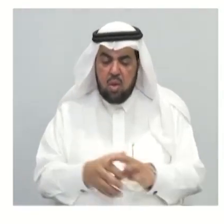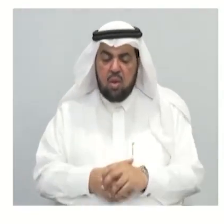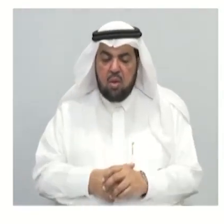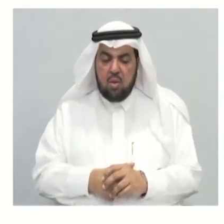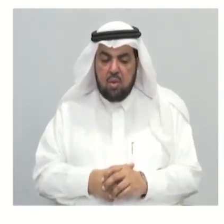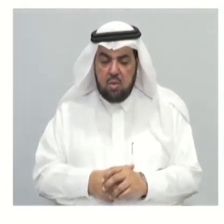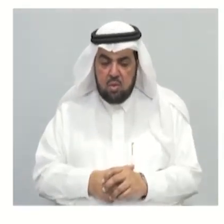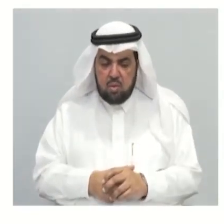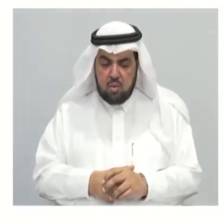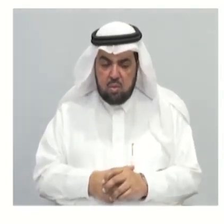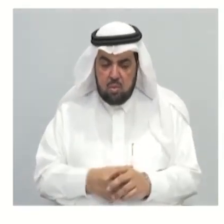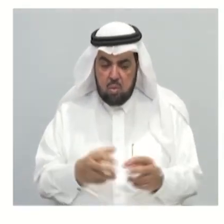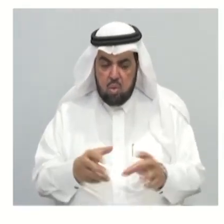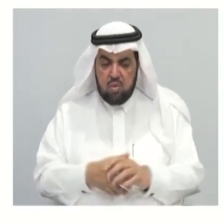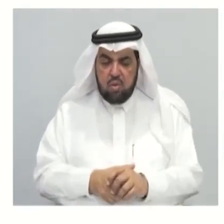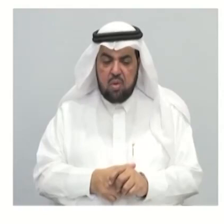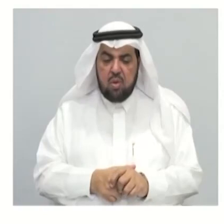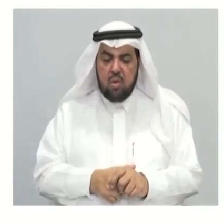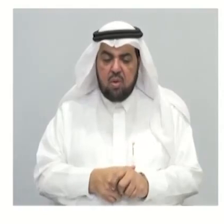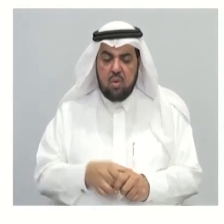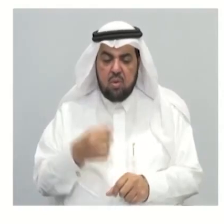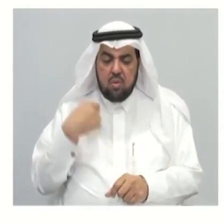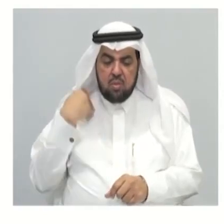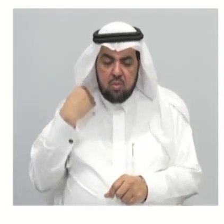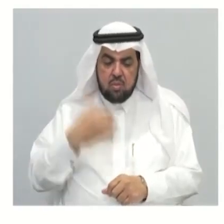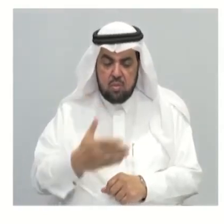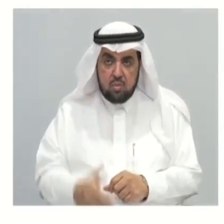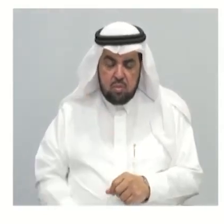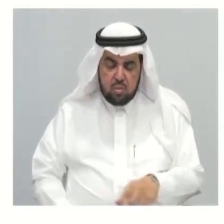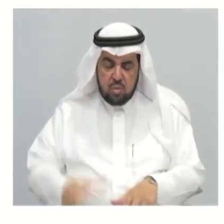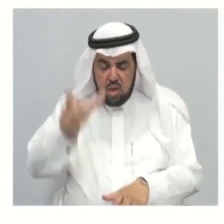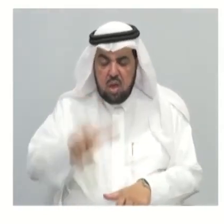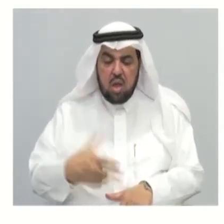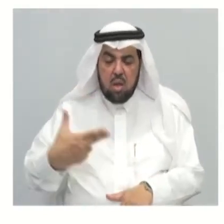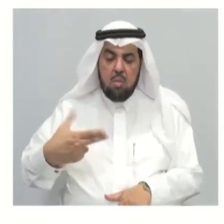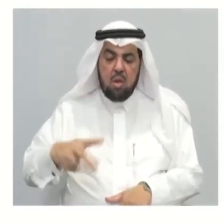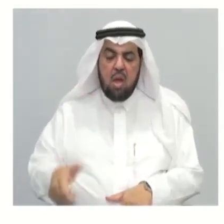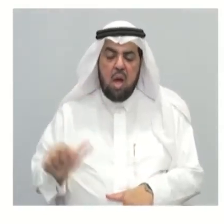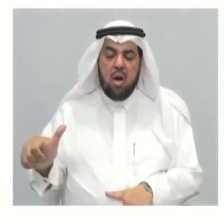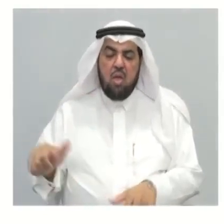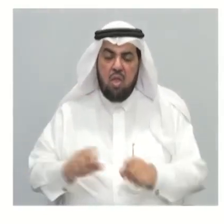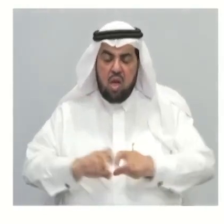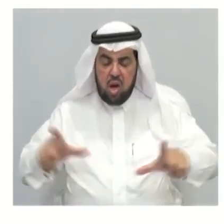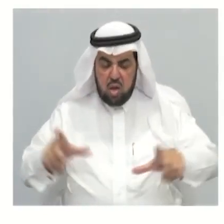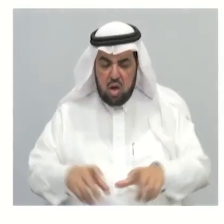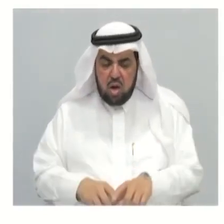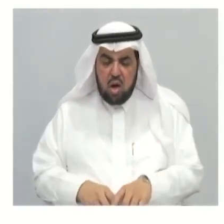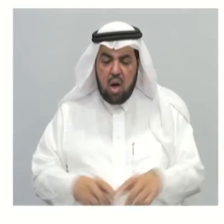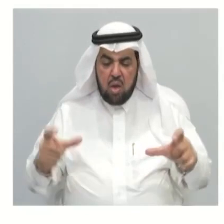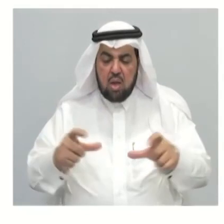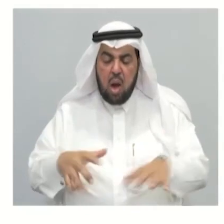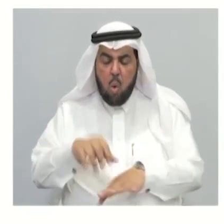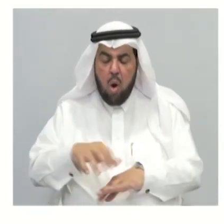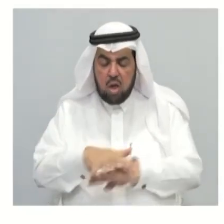ثم نختار موافق بعد ذلك من قائمه عرض ناخذ الادله والشبكه